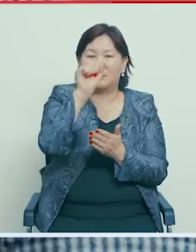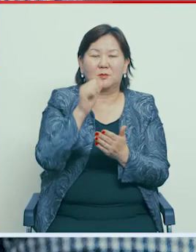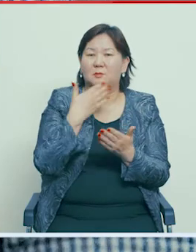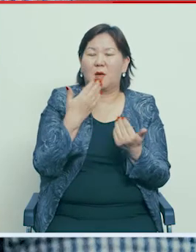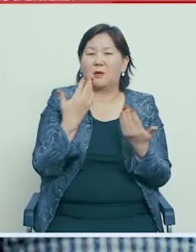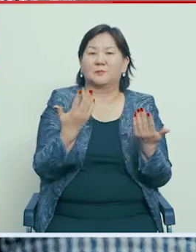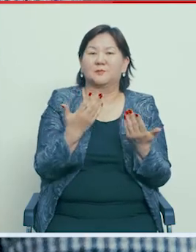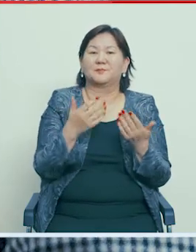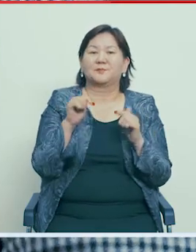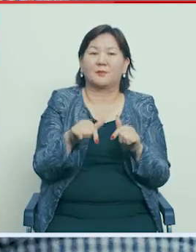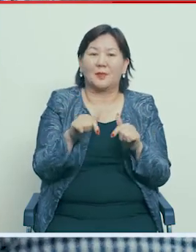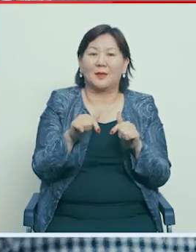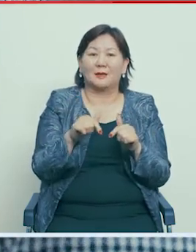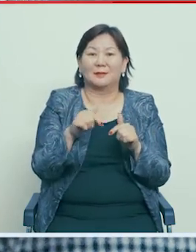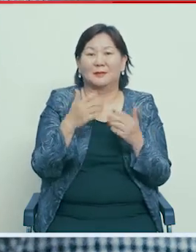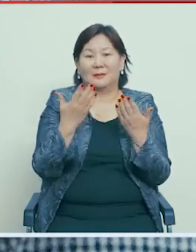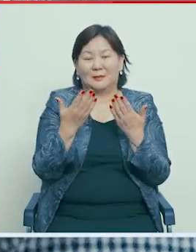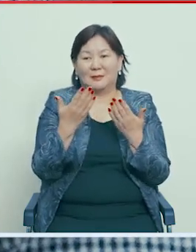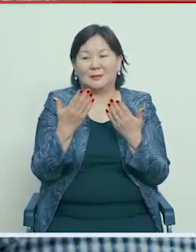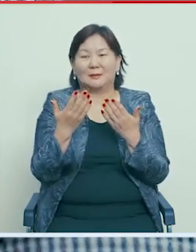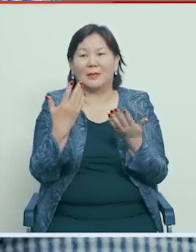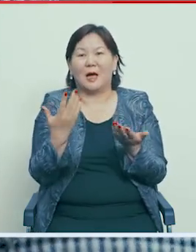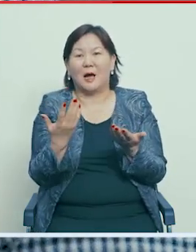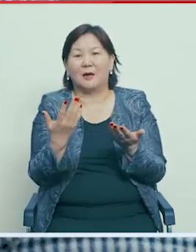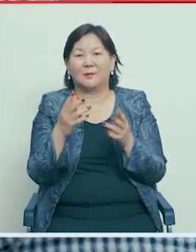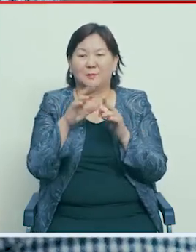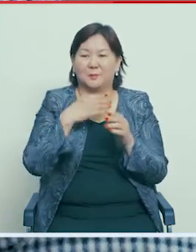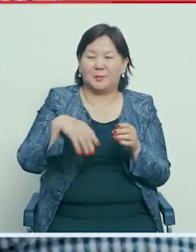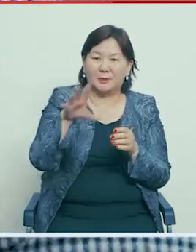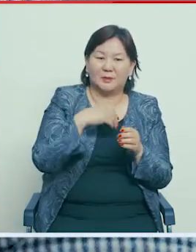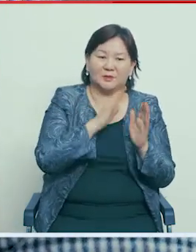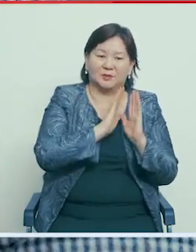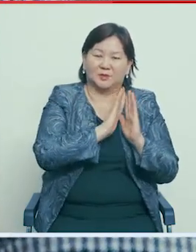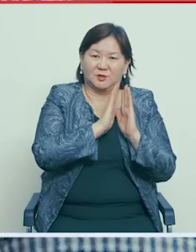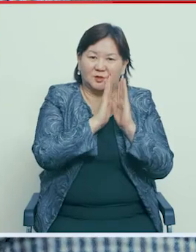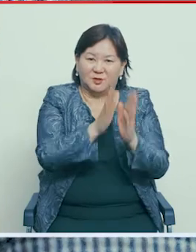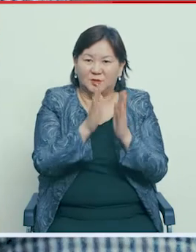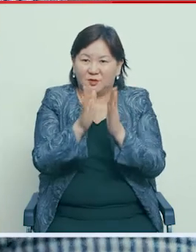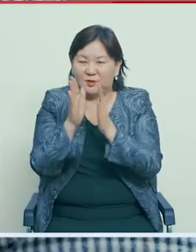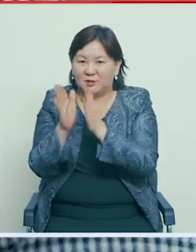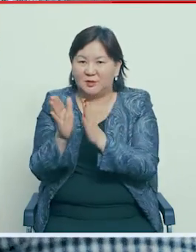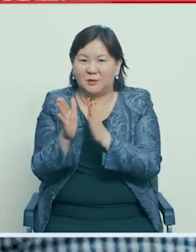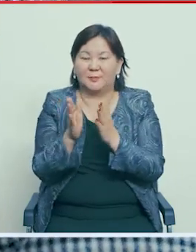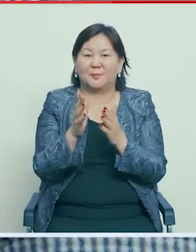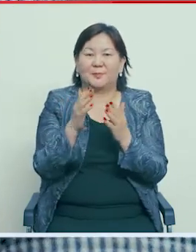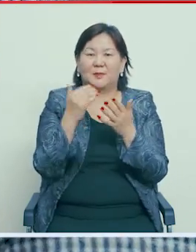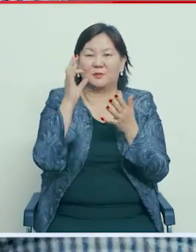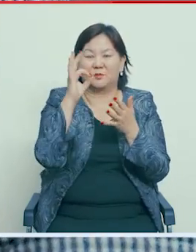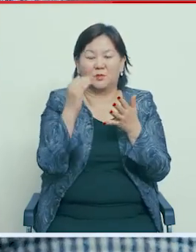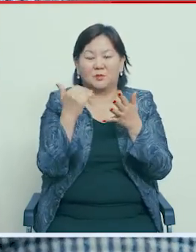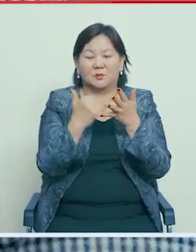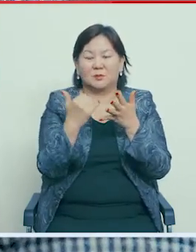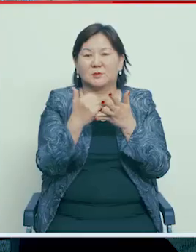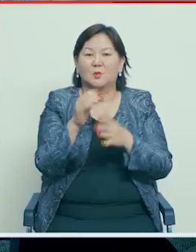тий. Тэгэхээр энэ тал дээр олвол ер нь бас яг бид нар чиглэсэн хандсан ийм бас нэг системтэй нэг юм